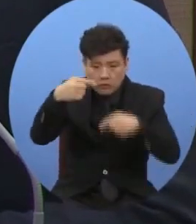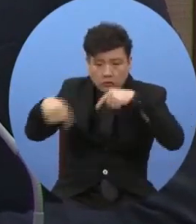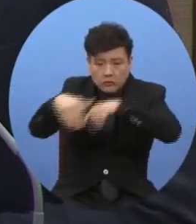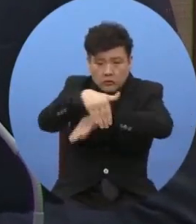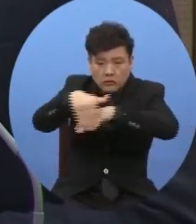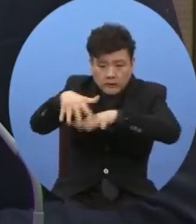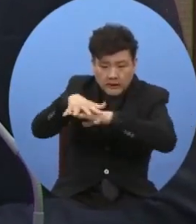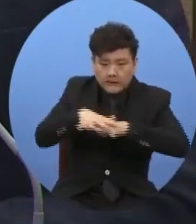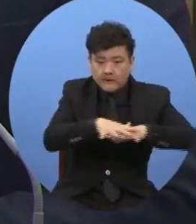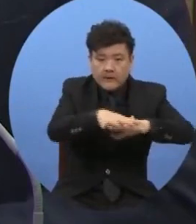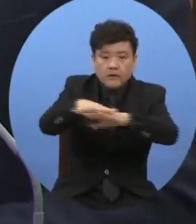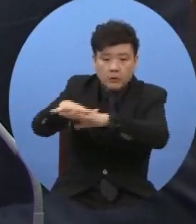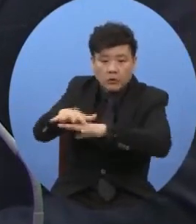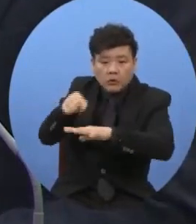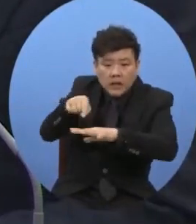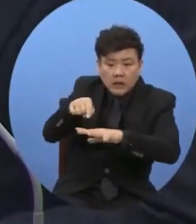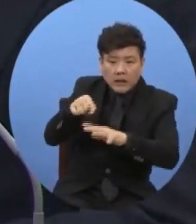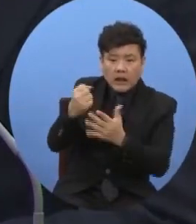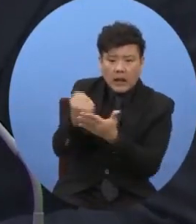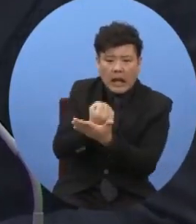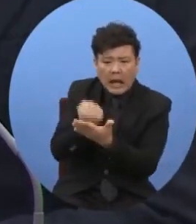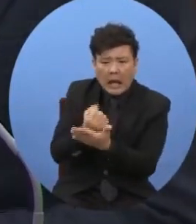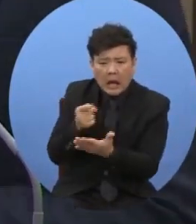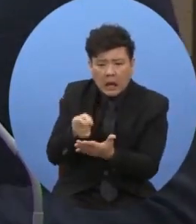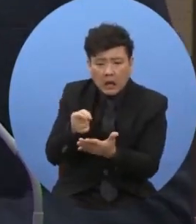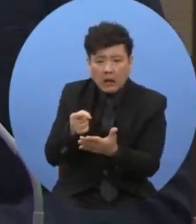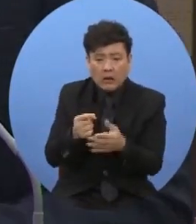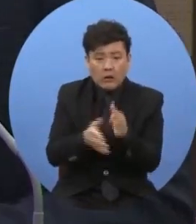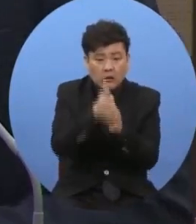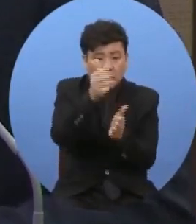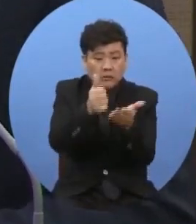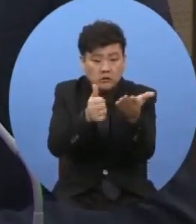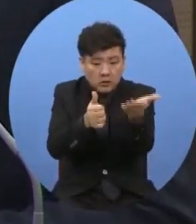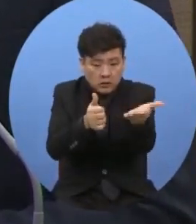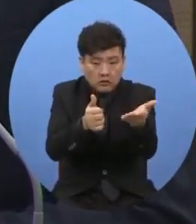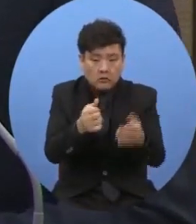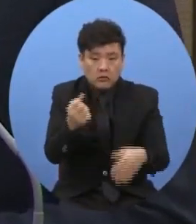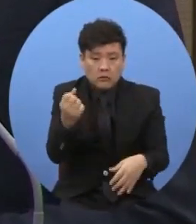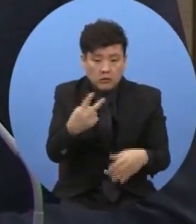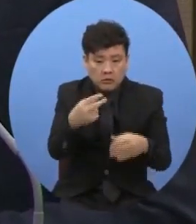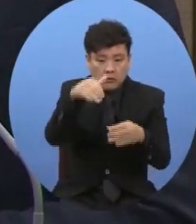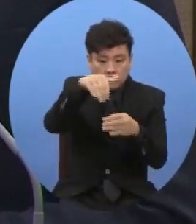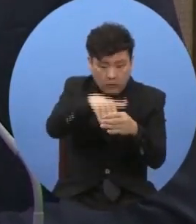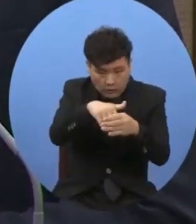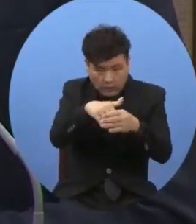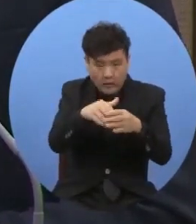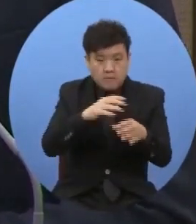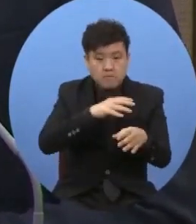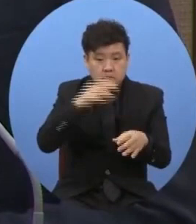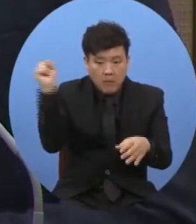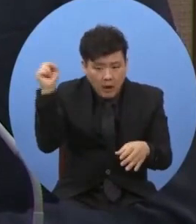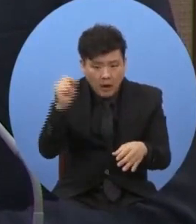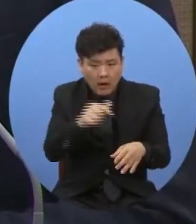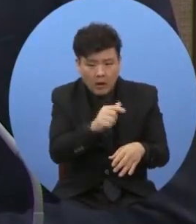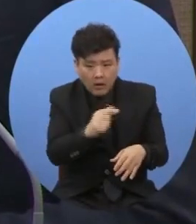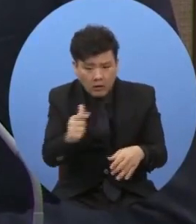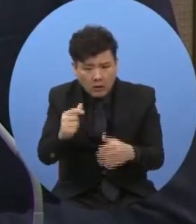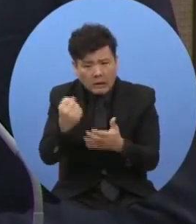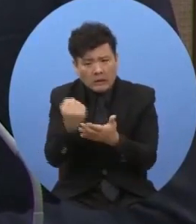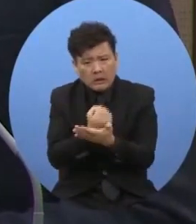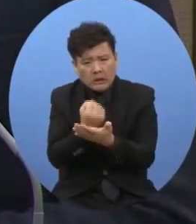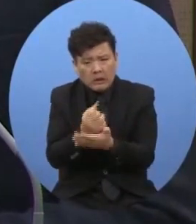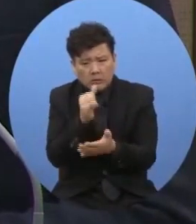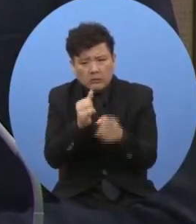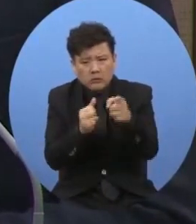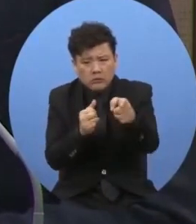기구입니다. 그런데 이게 아쉽게도 이제 시장님께서 21년에 재보궐 이후에 이제 들어오시면서 좀 여러 가지 아쉬운 점이 나오는 것 같아요.